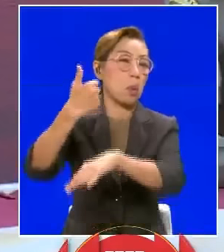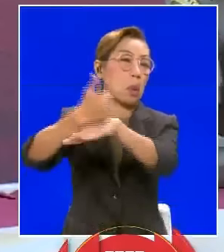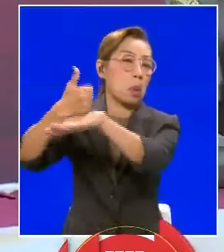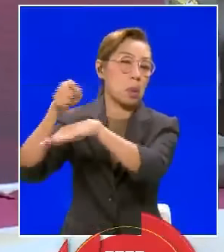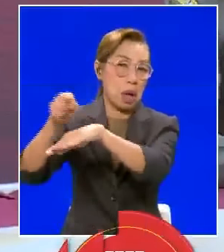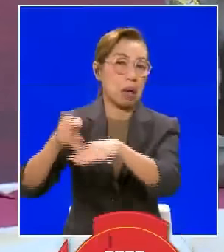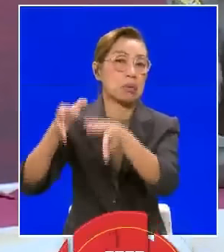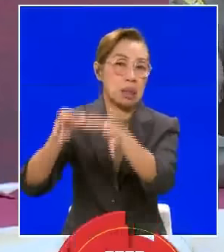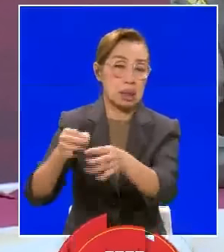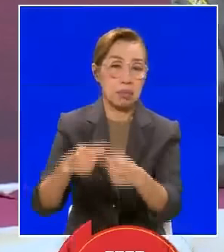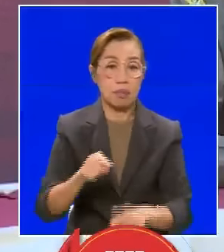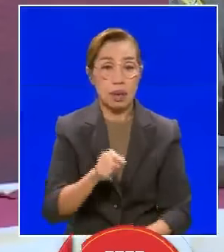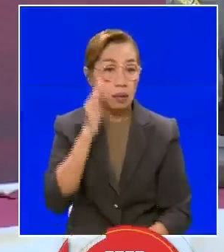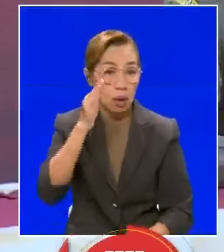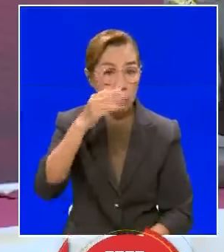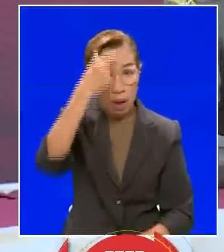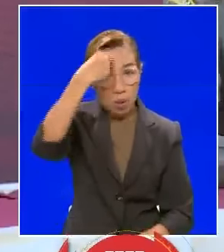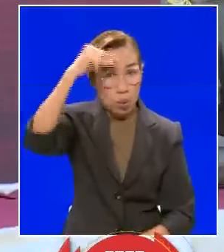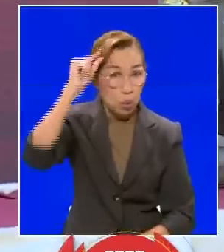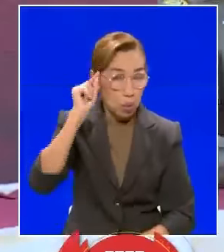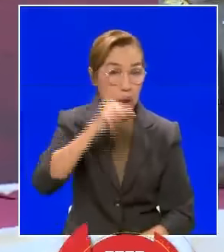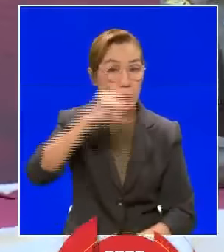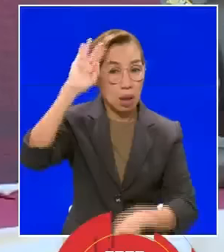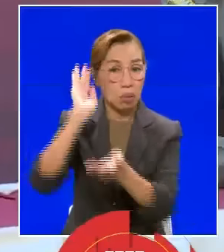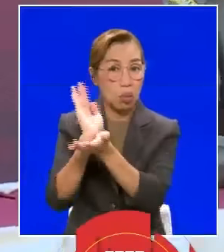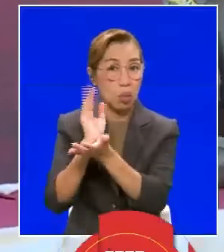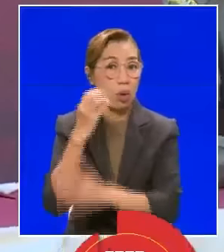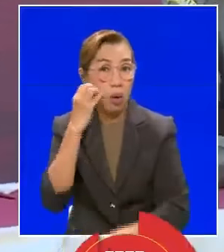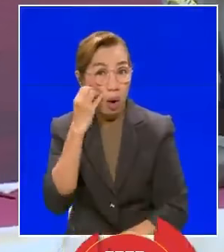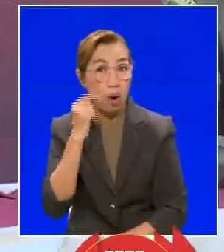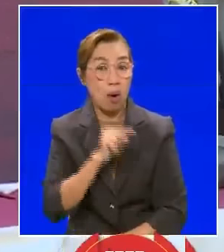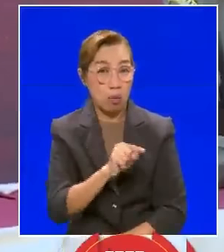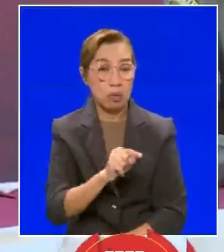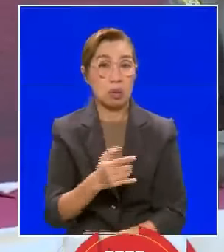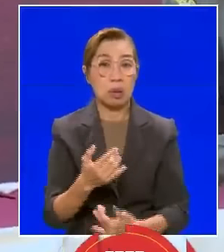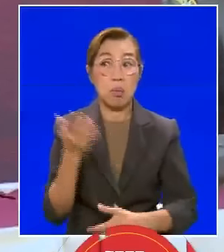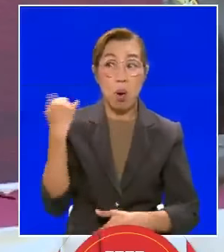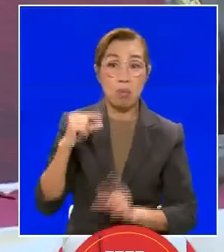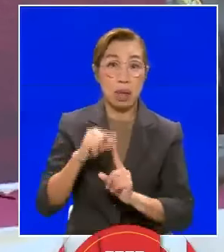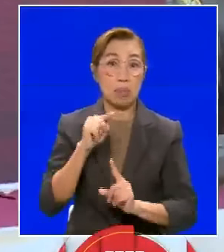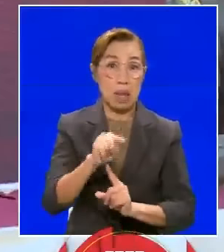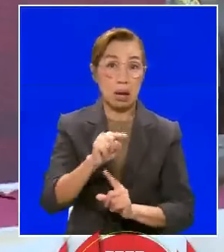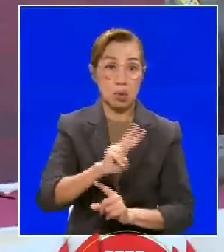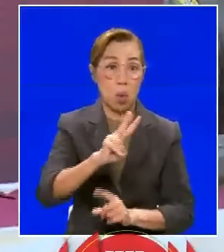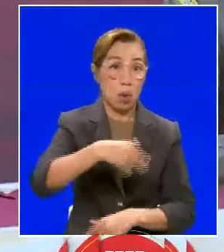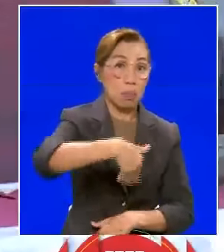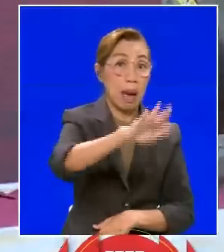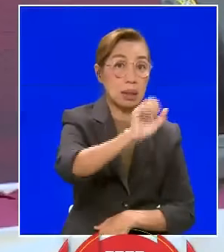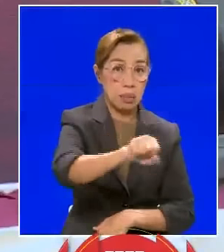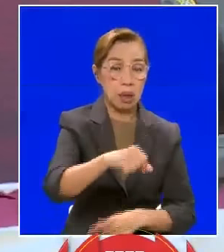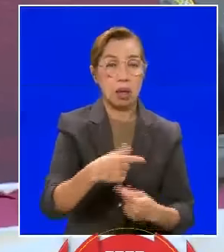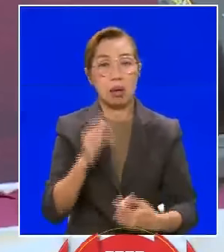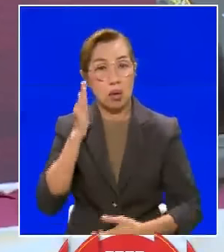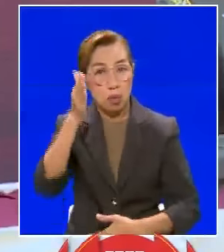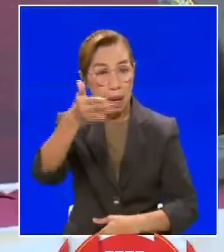ะกลับไปรับตำแหน่งที่สำนักงานตำรวจแห่งชาติโอ้ยตอนขาไปก็ไปคู่นะขากลับบอกมีข่าวคู่เลยอันนี้บิ๊กโจ๊กบอกเป็นเรื่อง